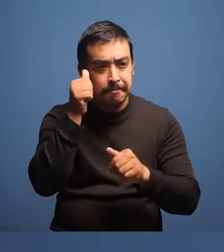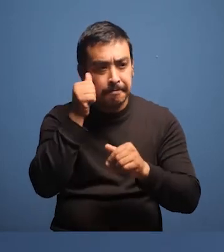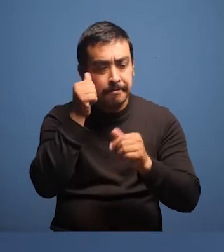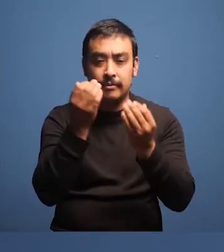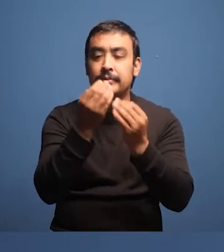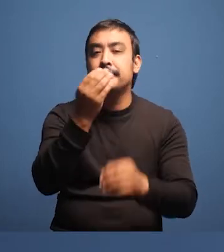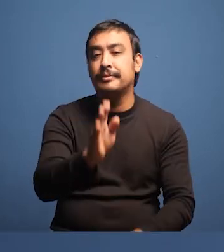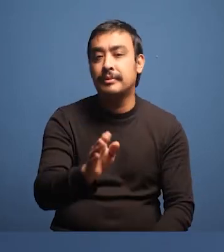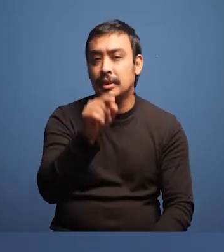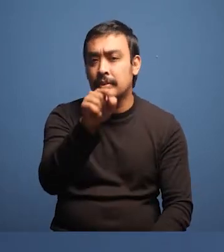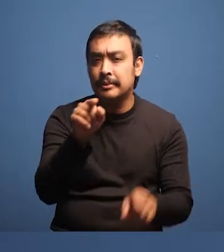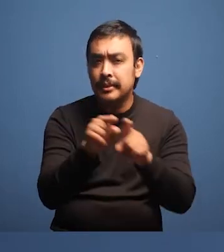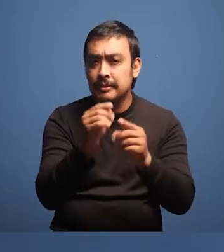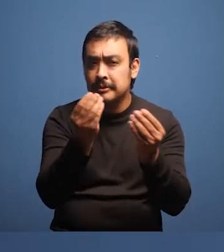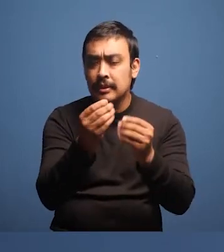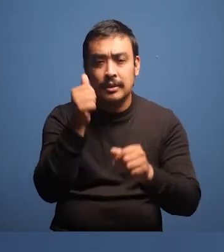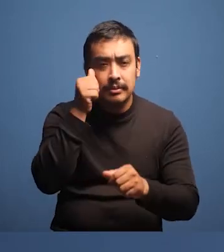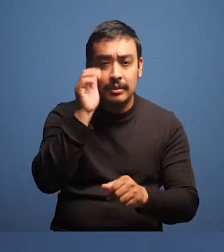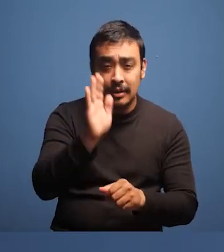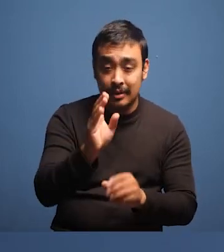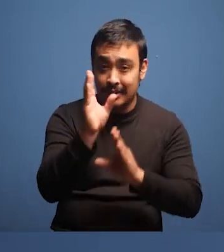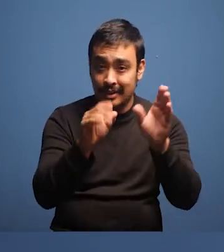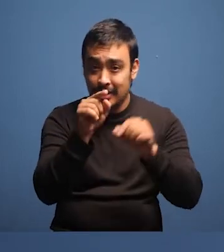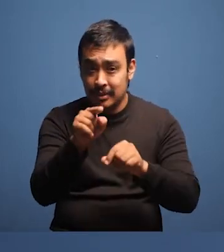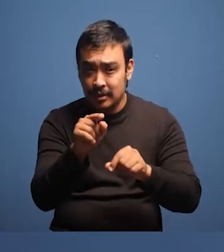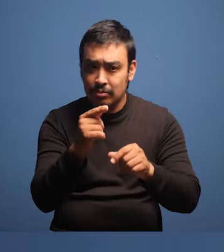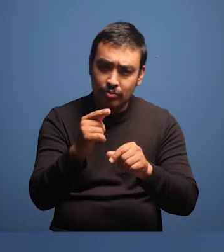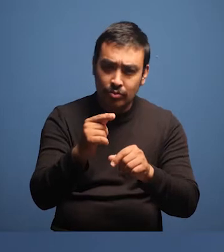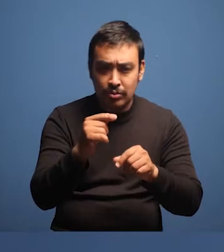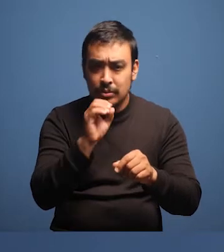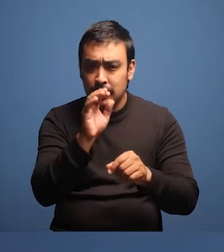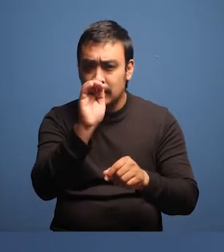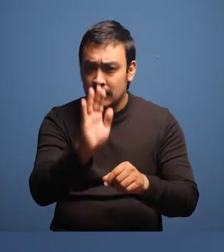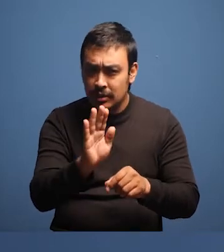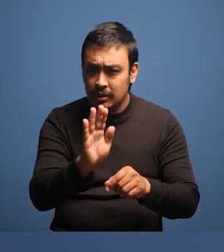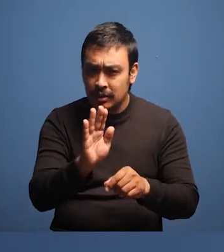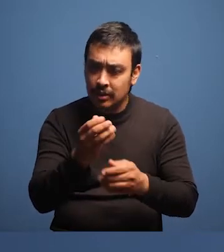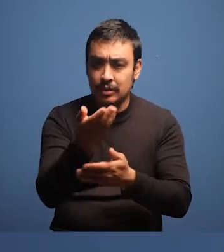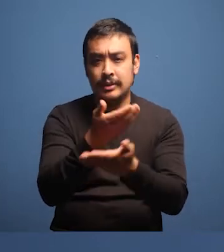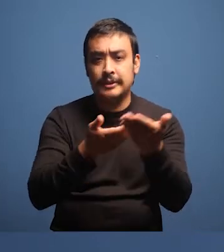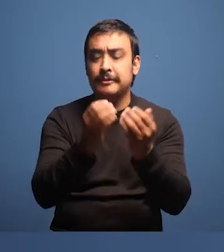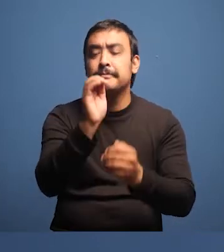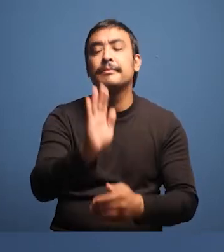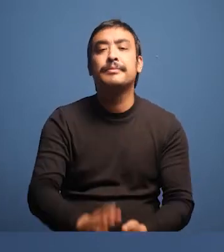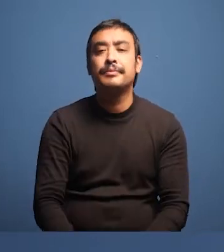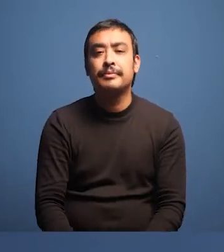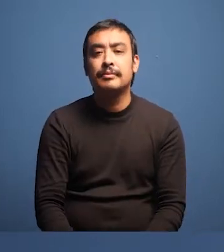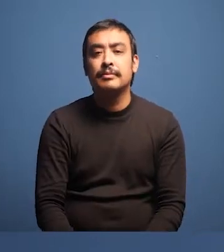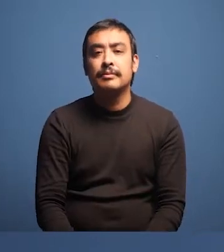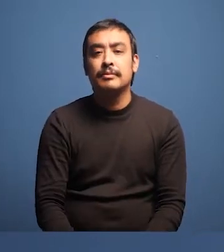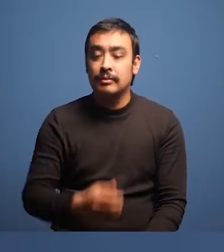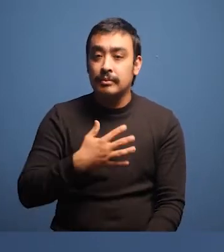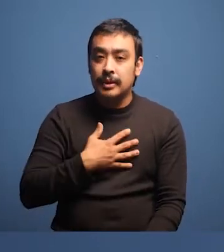हुन्छ। हजुरको पनि त्यस्तो केही एक्सपिरियन्स छ? यदि हजुर कम्फर्टेबल हुनुहुन्छ भने चाहिँ हजुरले सेयर गर्न सक्नुहुन्छ। सो मेरो